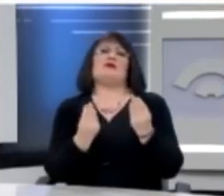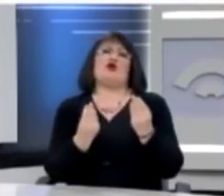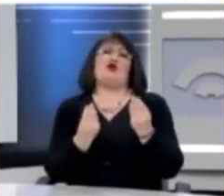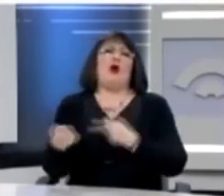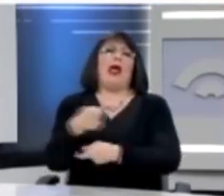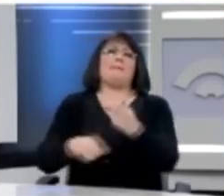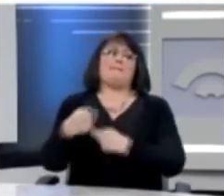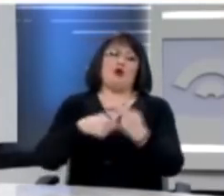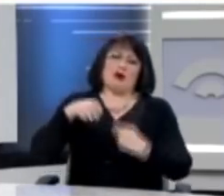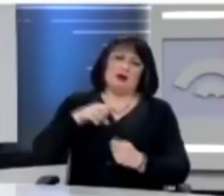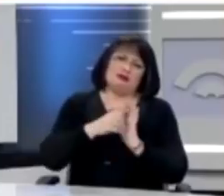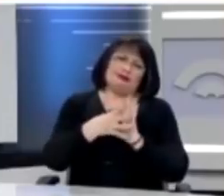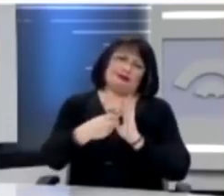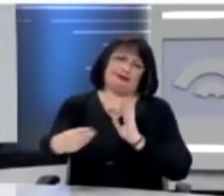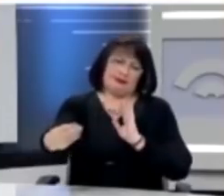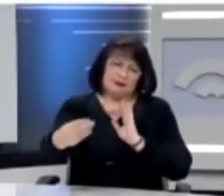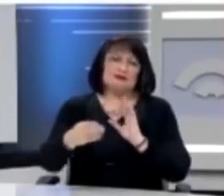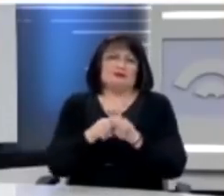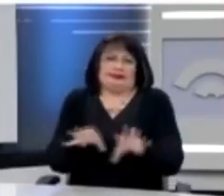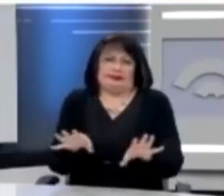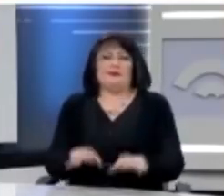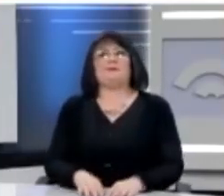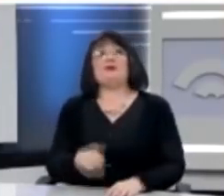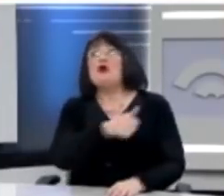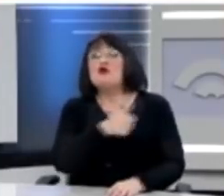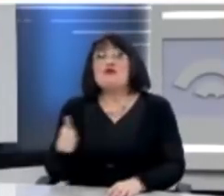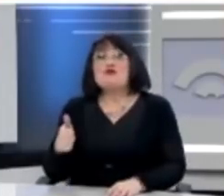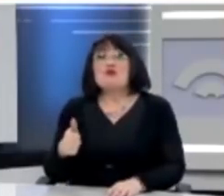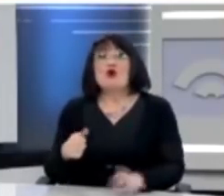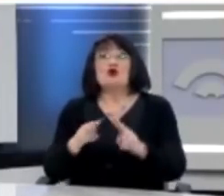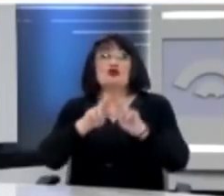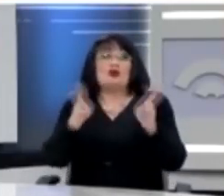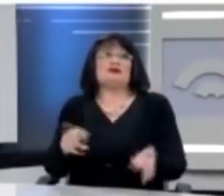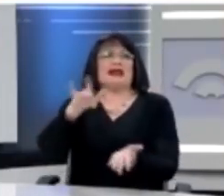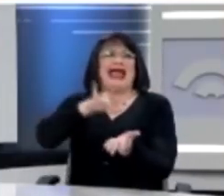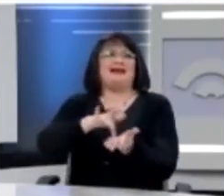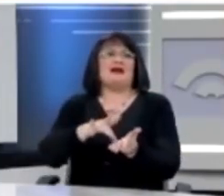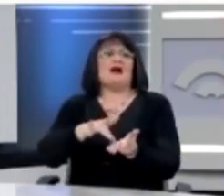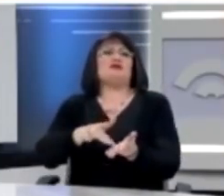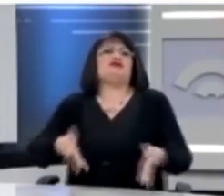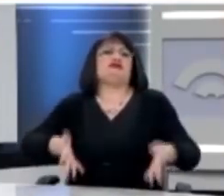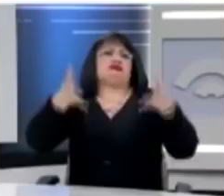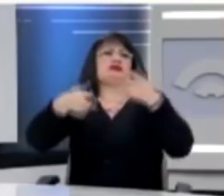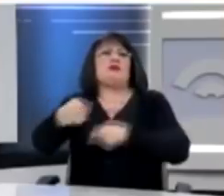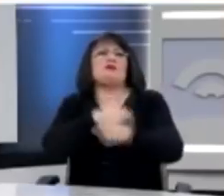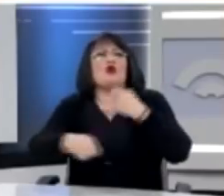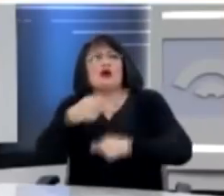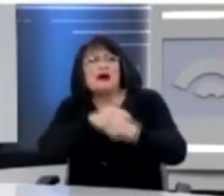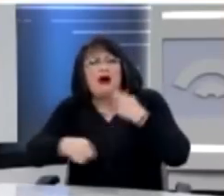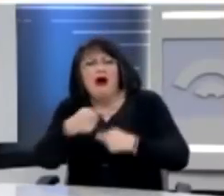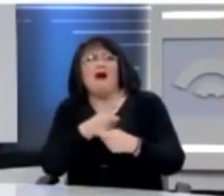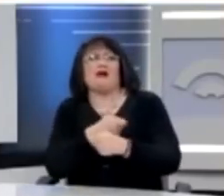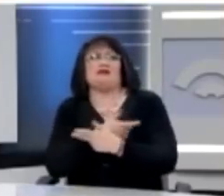κλάδου του εμπορίου και ότι δεν αφορούσε μόνο τα μεγάλα εμπορικά κέντρα ή μεγάλους εμπορικούς δρόμους